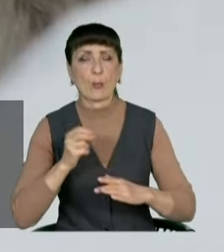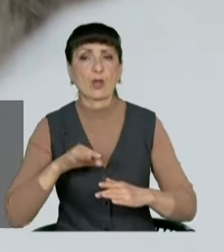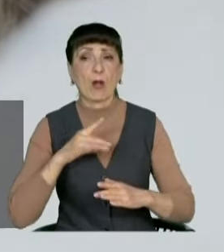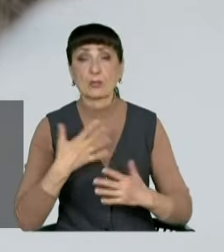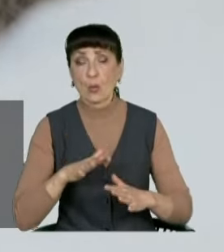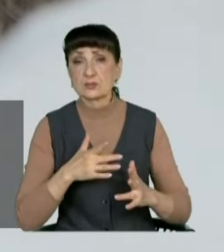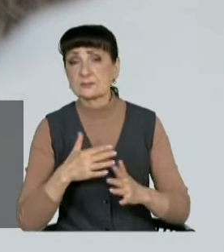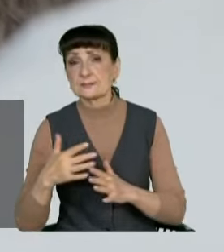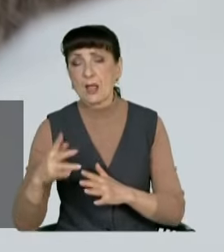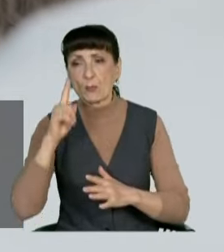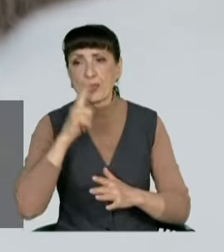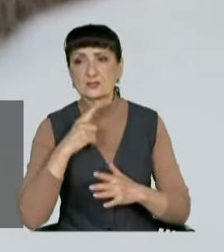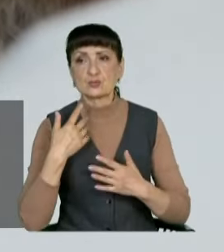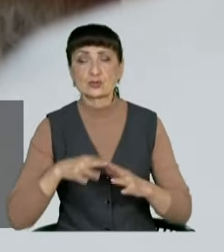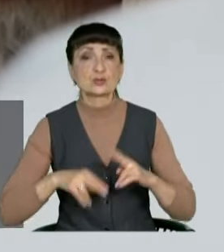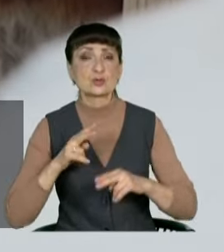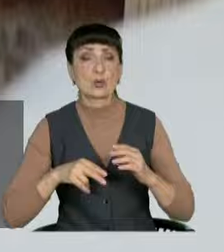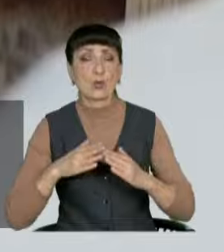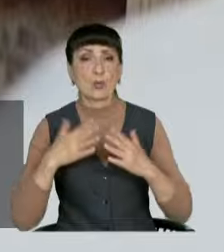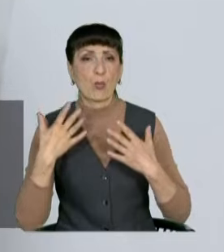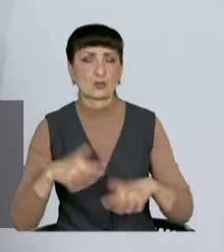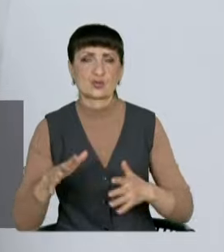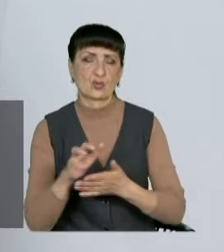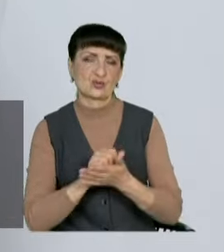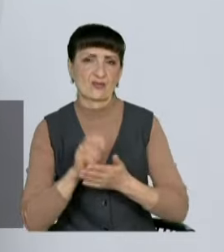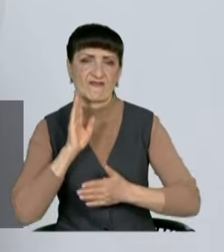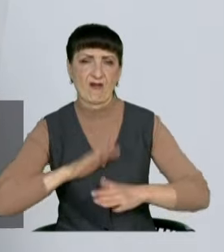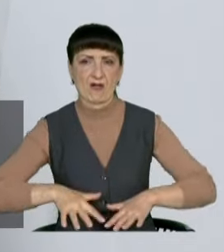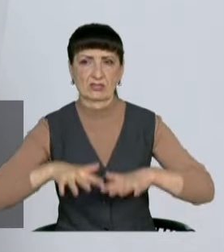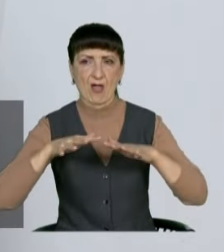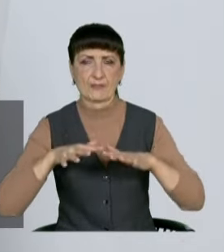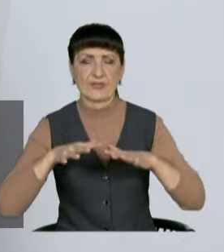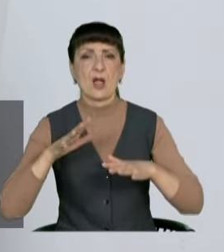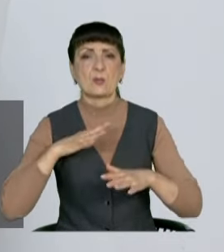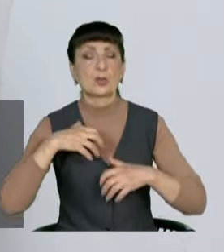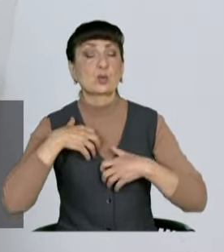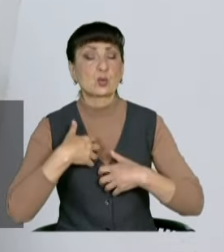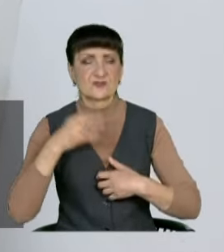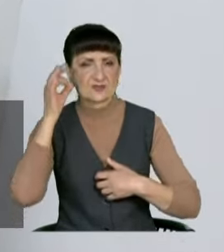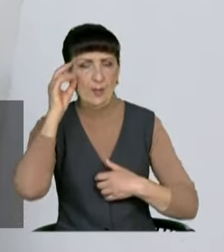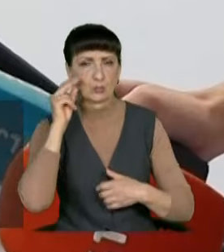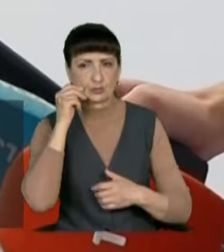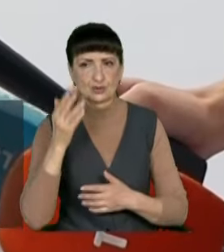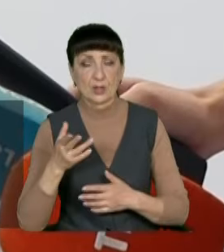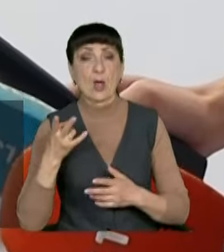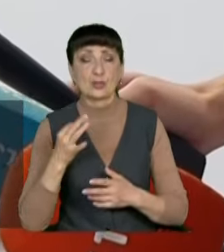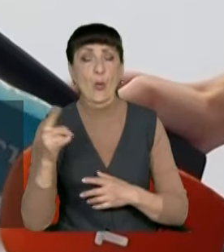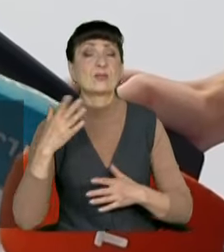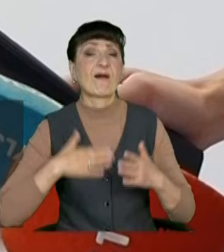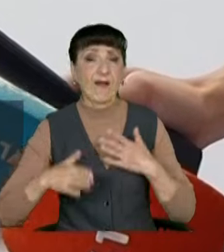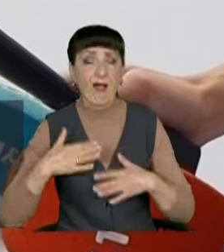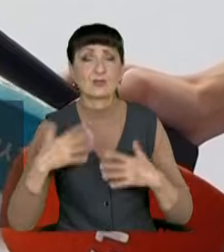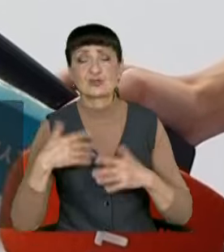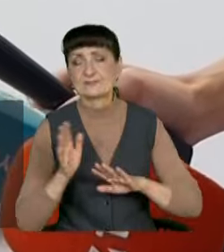Однако спустя несколько месяцев возведенная постройка была уничтожена водной стихией. Было грустно, вспоминает Александр. Однако он рад, что все